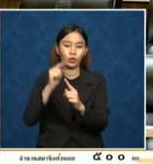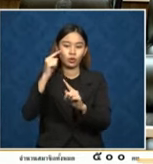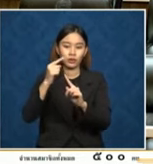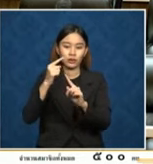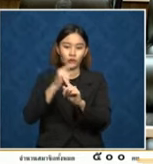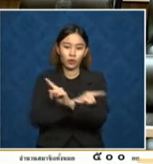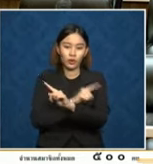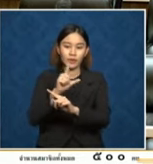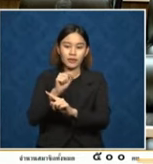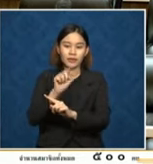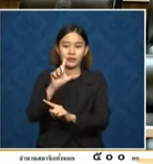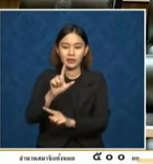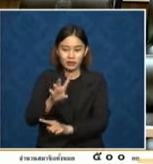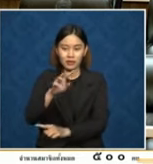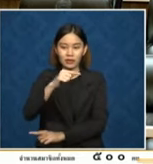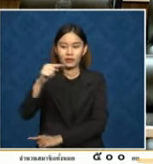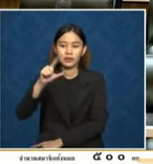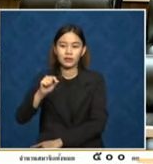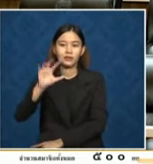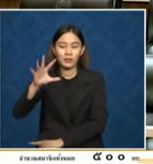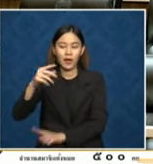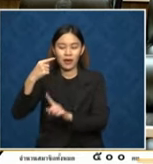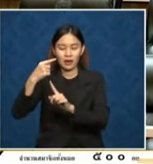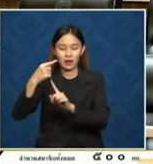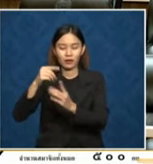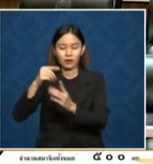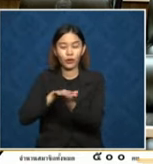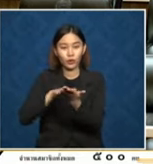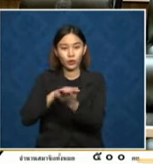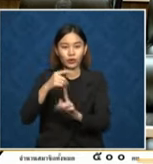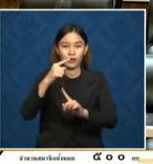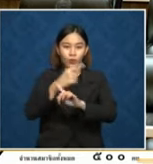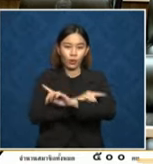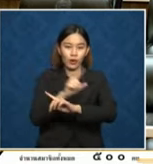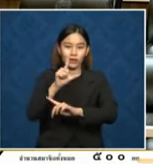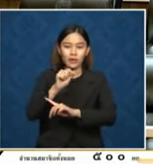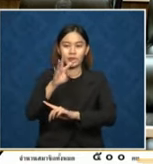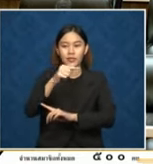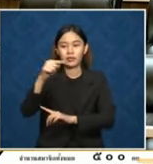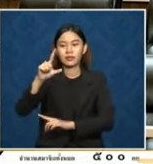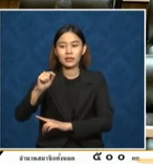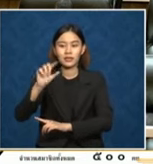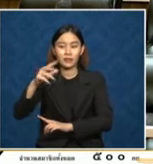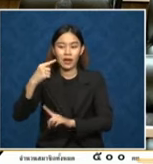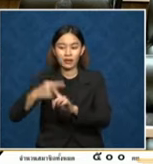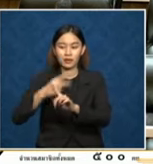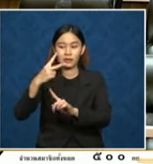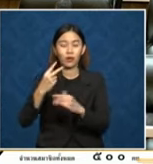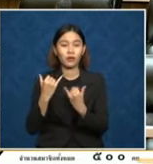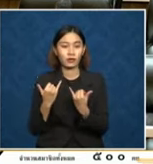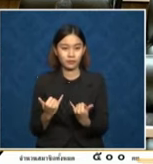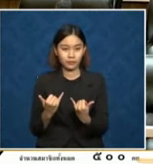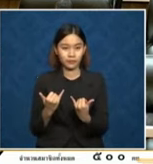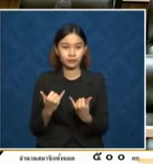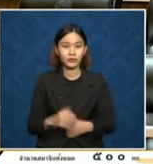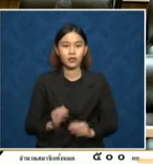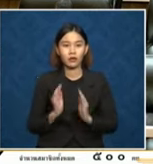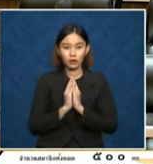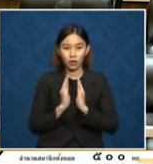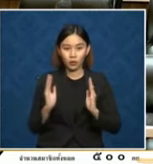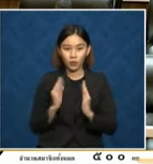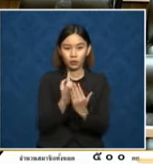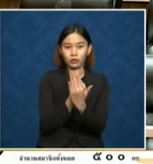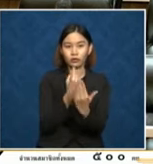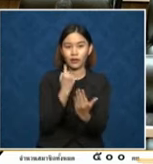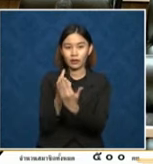24ถึง25กุมภาพันธ์ที่จะถึงวันที่24ถึง25 กุมภาพันธ์ที่จะถึงนี้ครับขอขอบคุณแทนคน